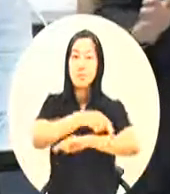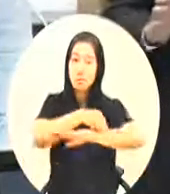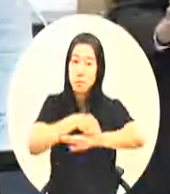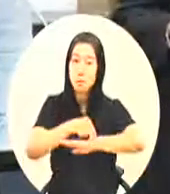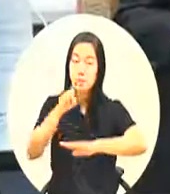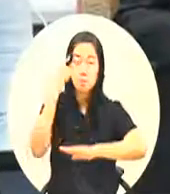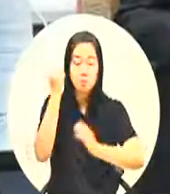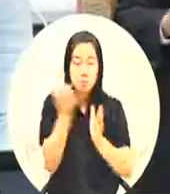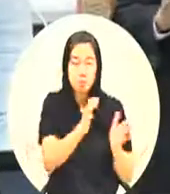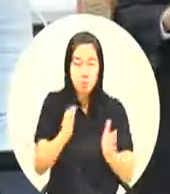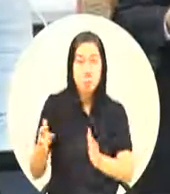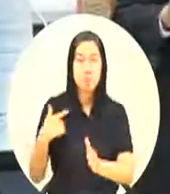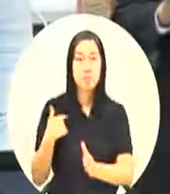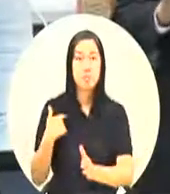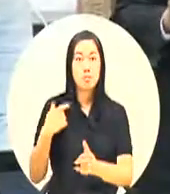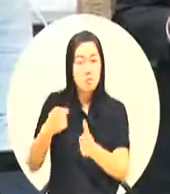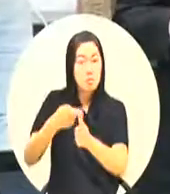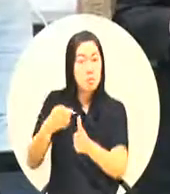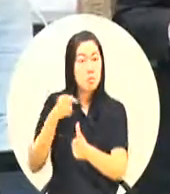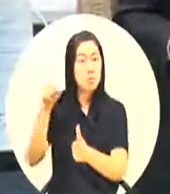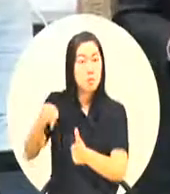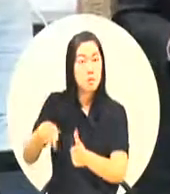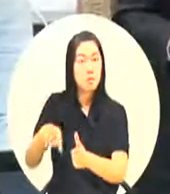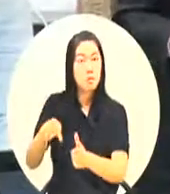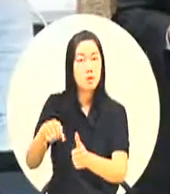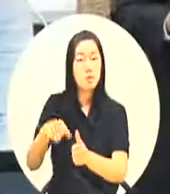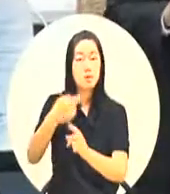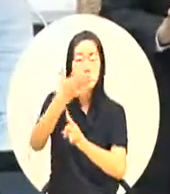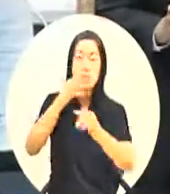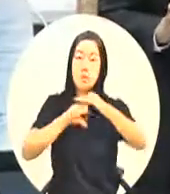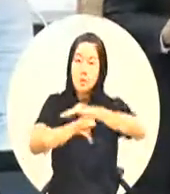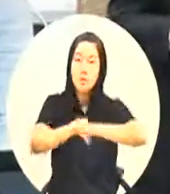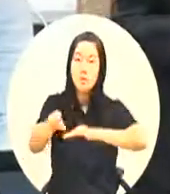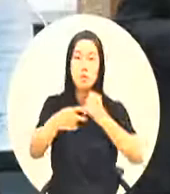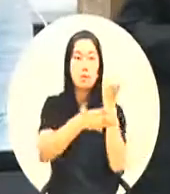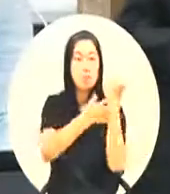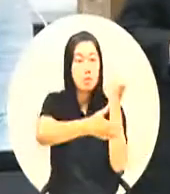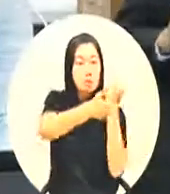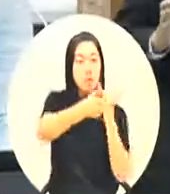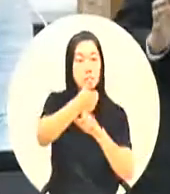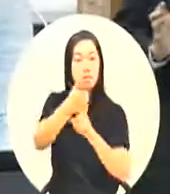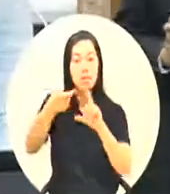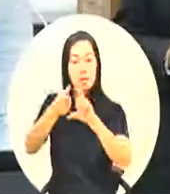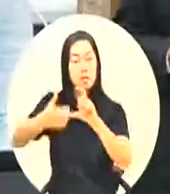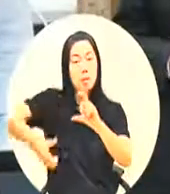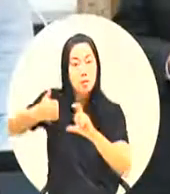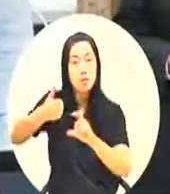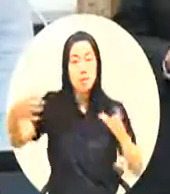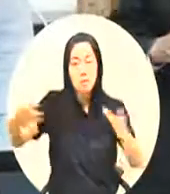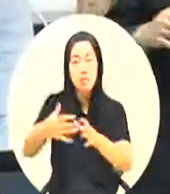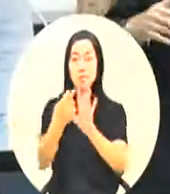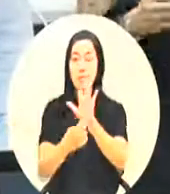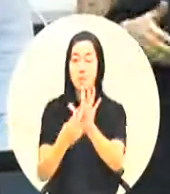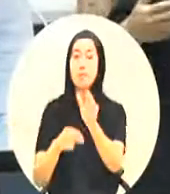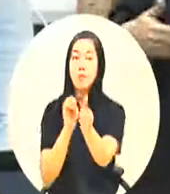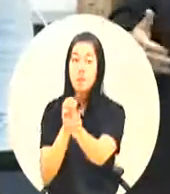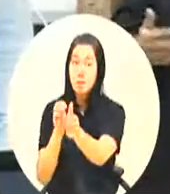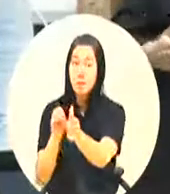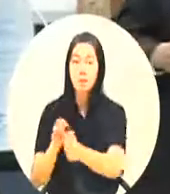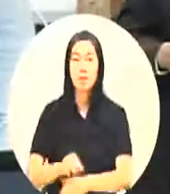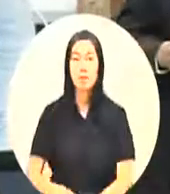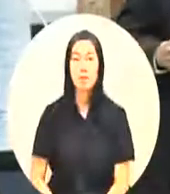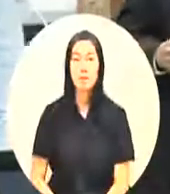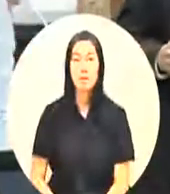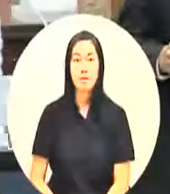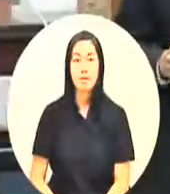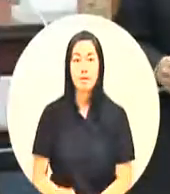准备要先跟几位旗津的这个里长、区长先做一些说明。那我们备